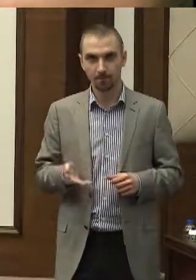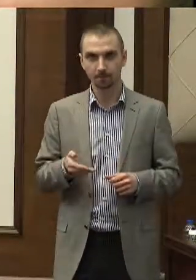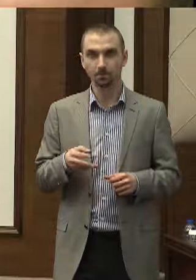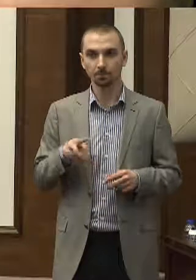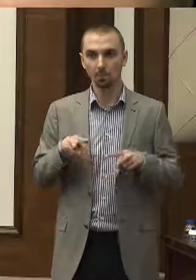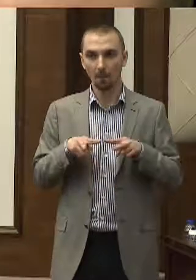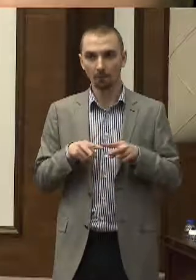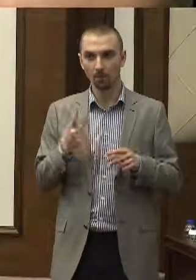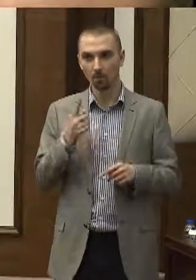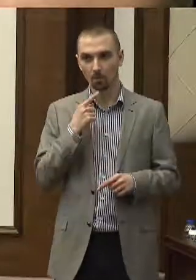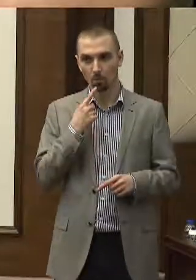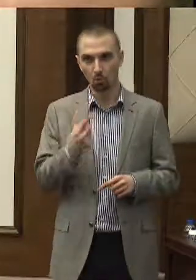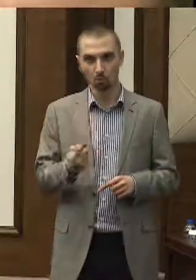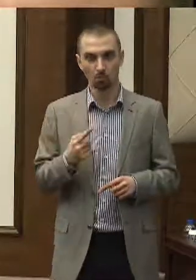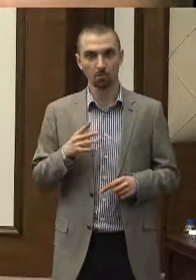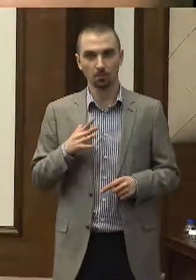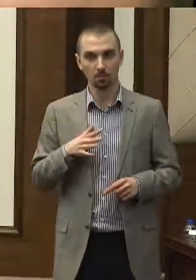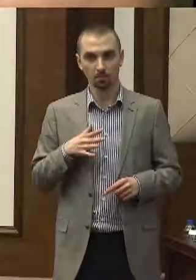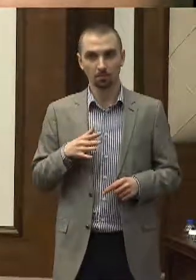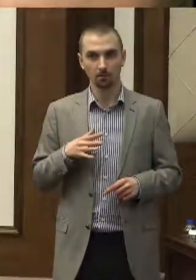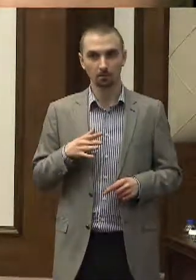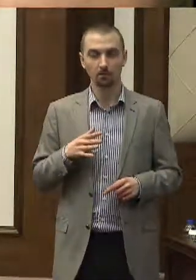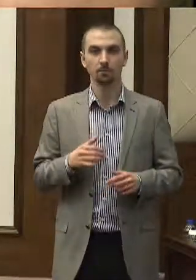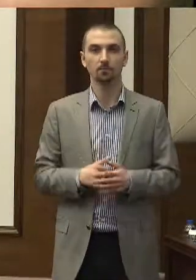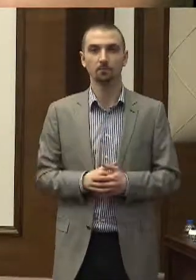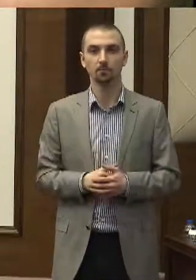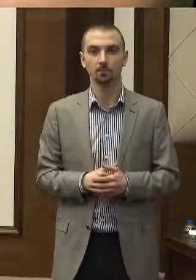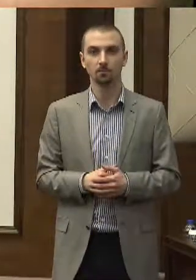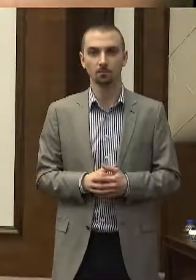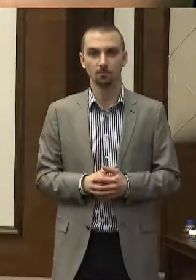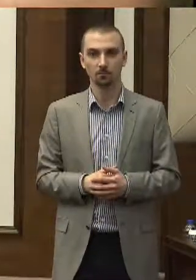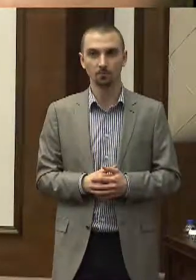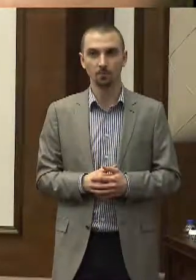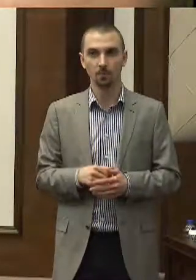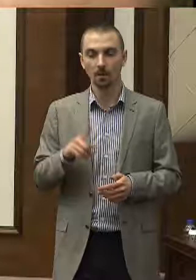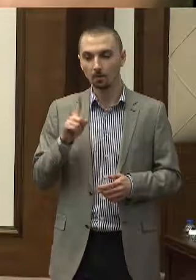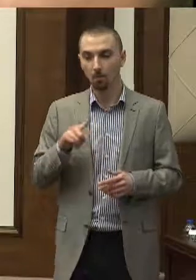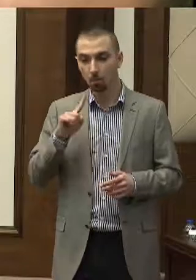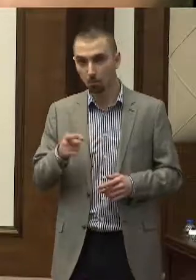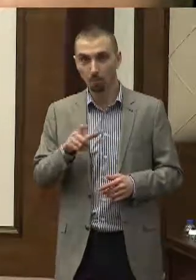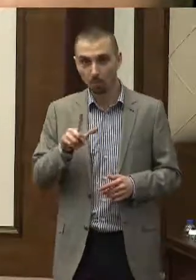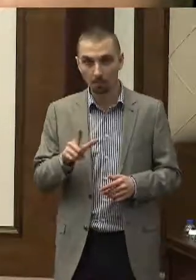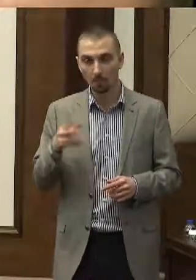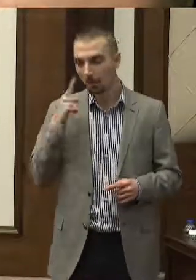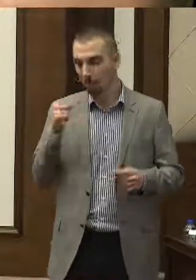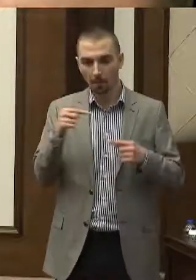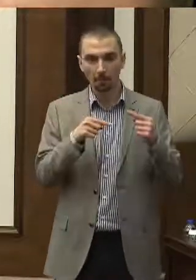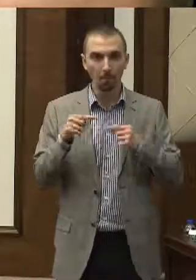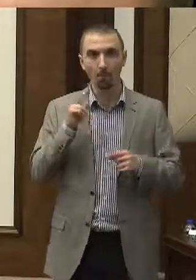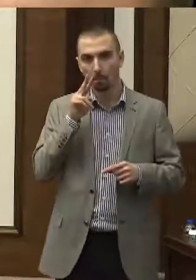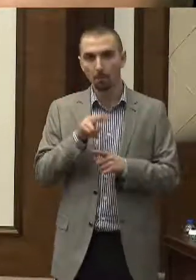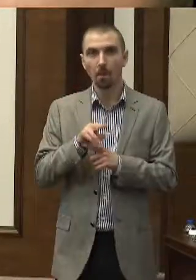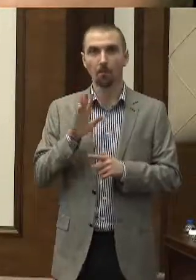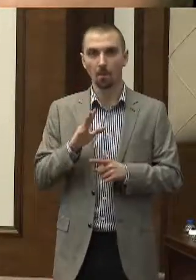Mevlana'nın bir sözüyle ben de onu geciktirmek istiyorum. Kusuru bulmak için bakma birine, bulmak için bakarsan